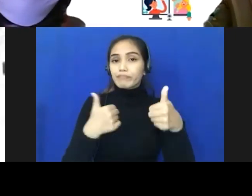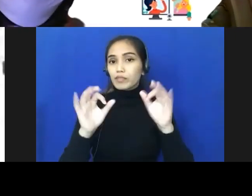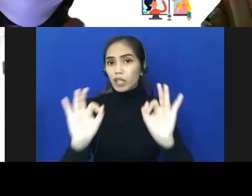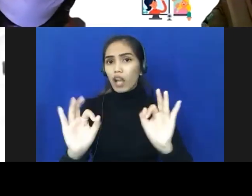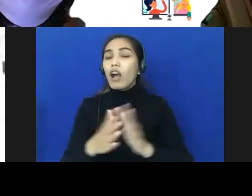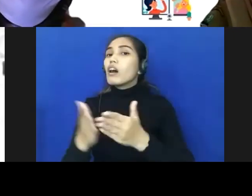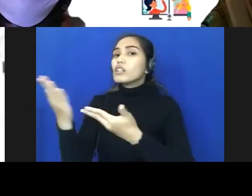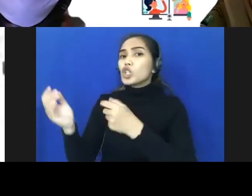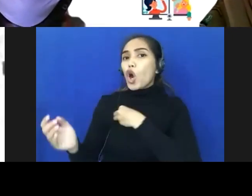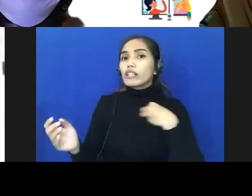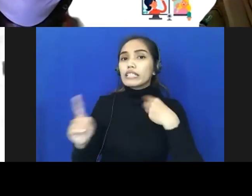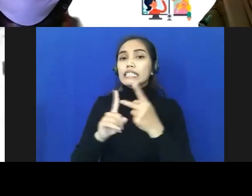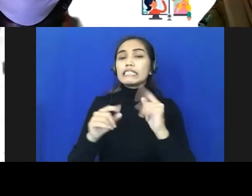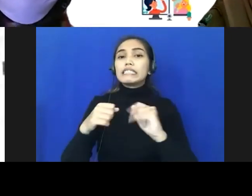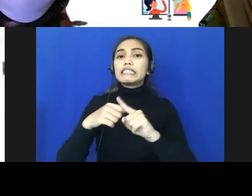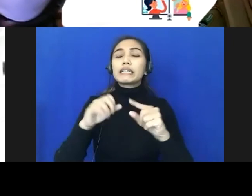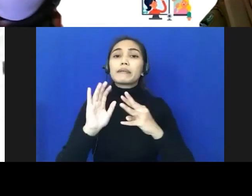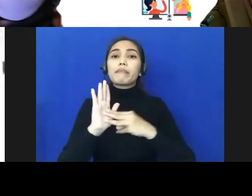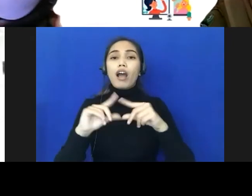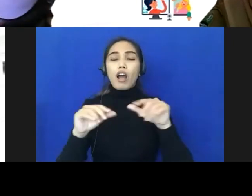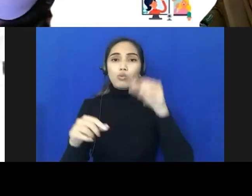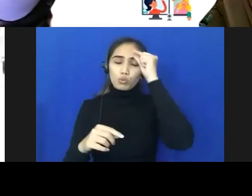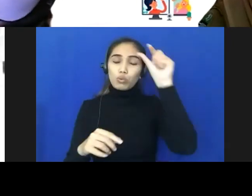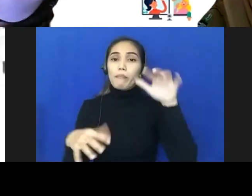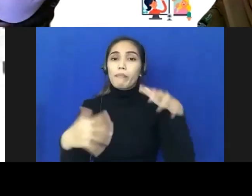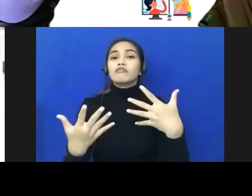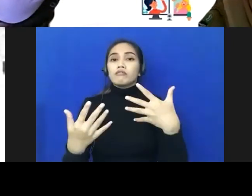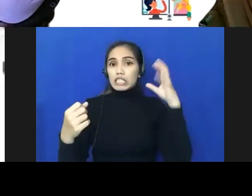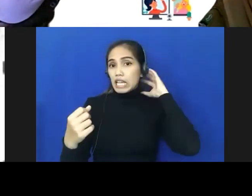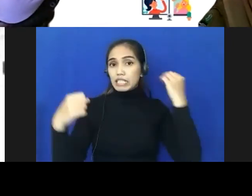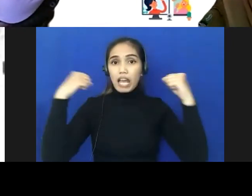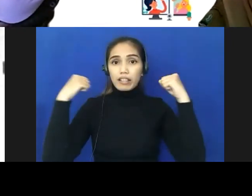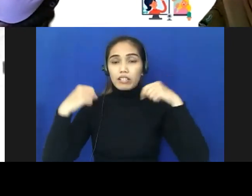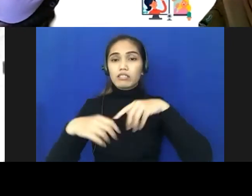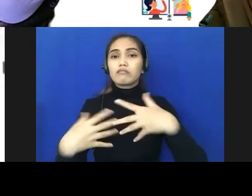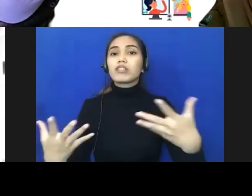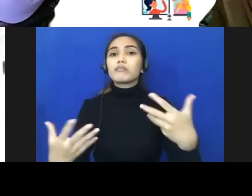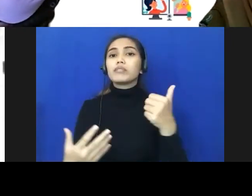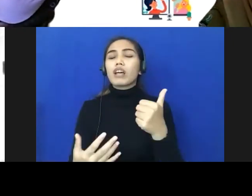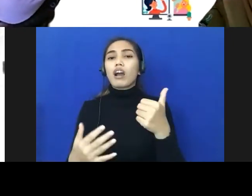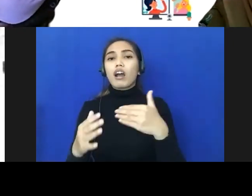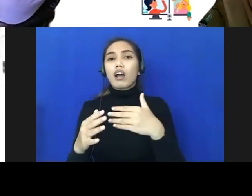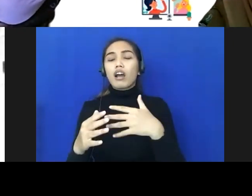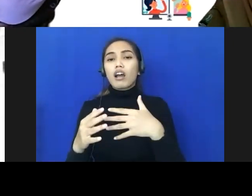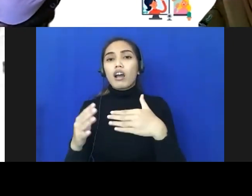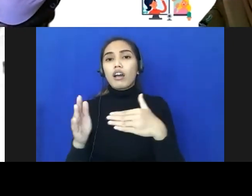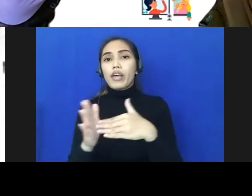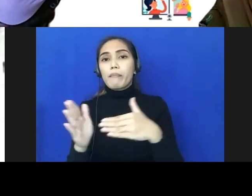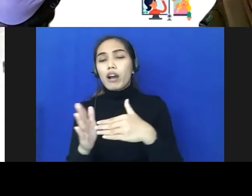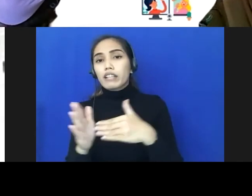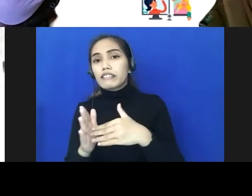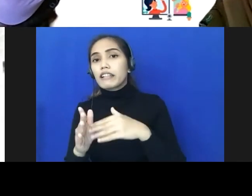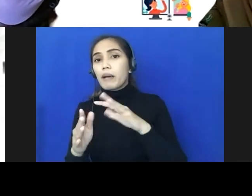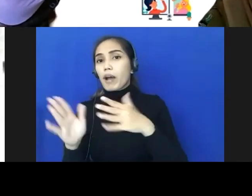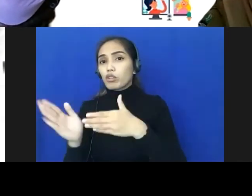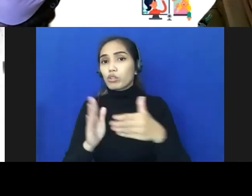Kesehatan sendiri ada kebijakan tertentu nggak untuk bagaimana menjangkau balita-balita sakit yang tidak bisa datang ke fasilitas